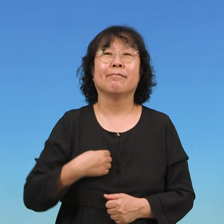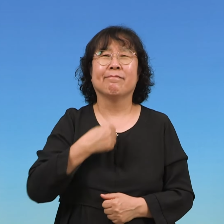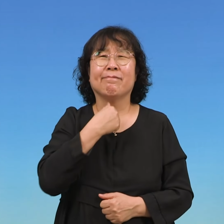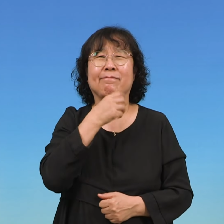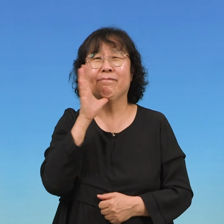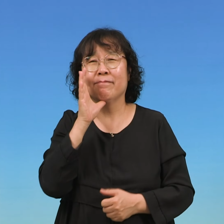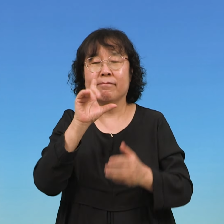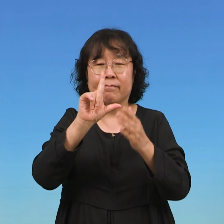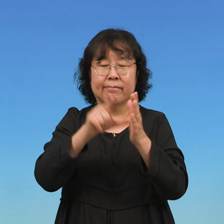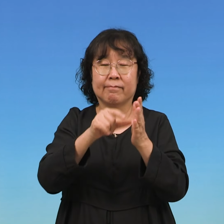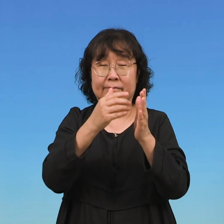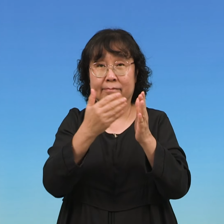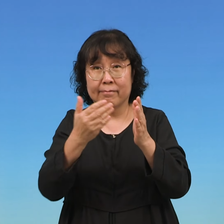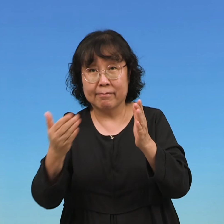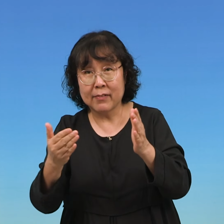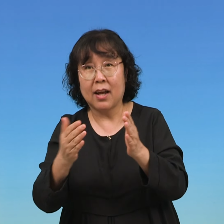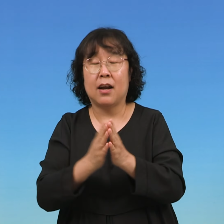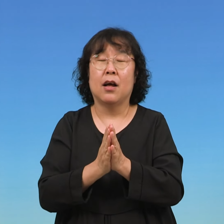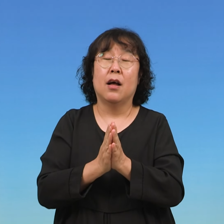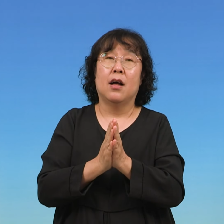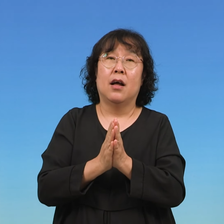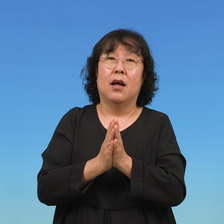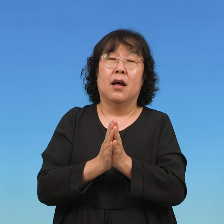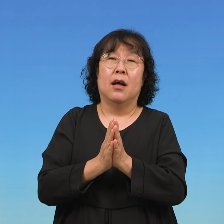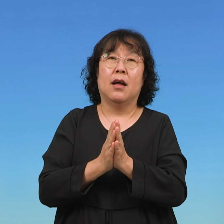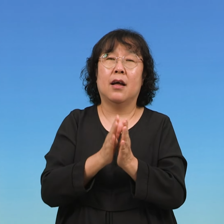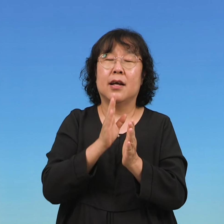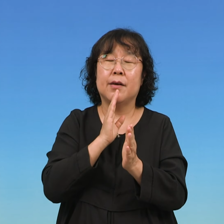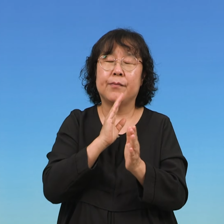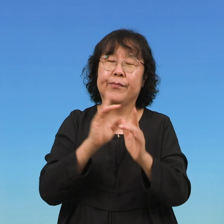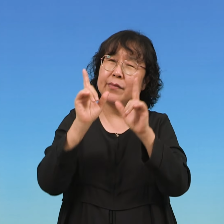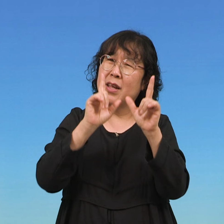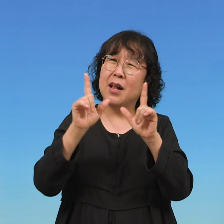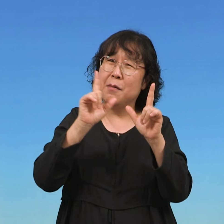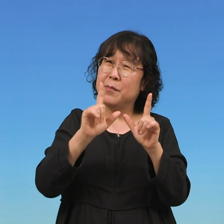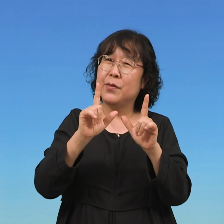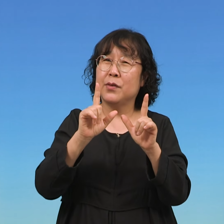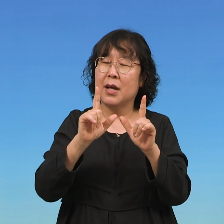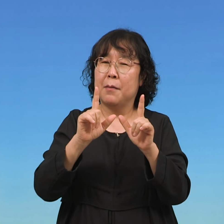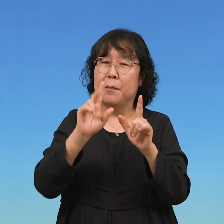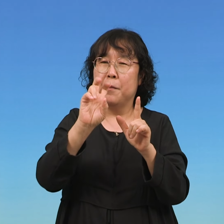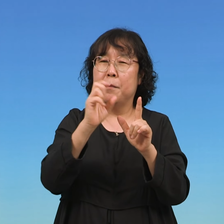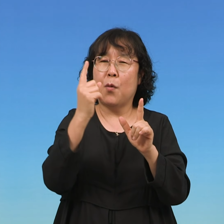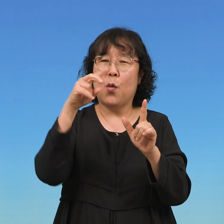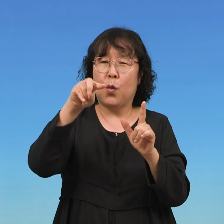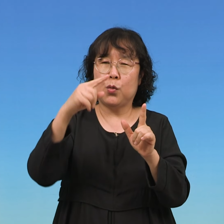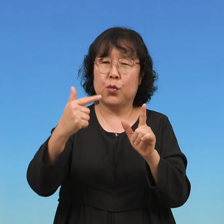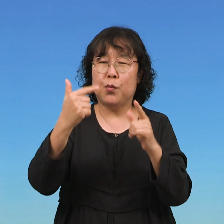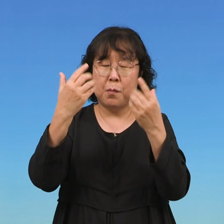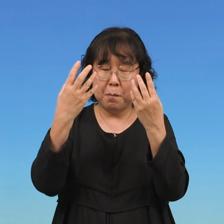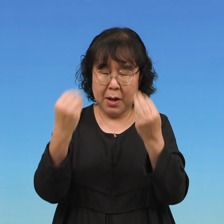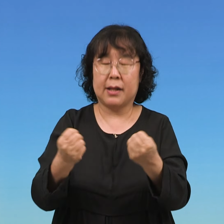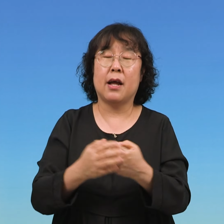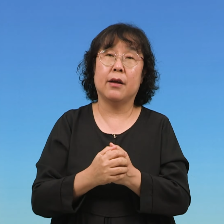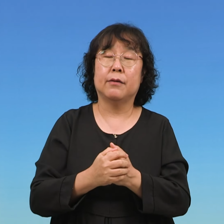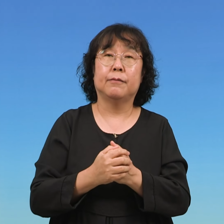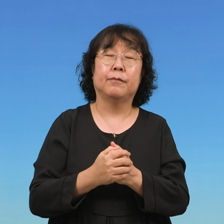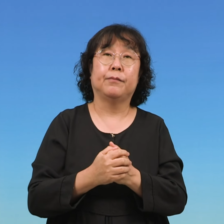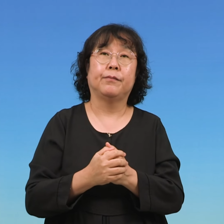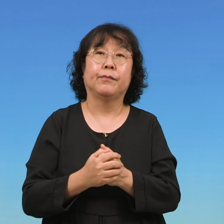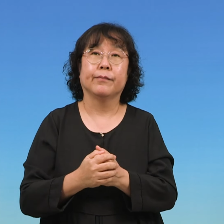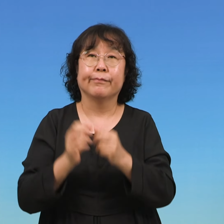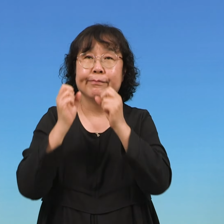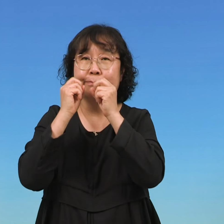나이가 들고 세월이 지날수록 참 인생은 설명이 되기 어려운 모순이에요 아까